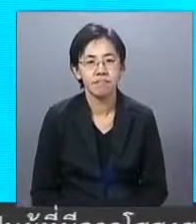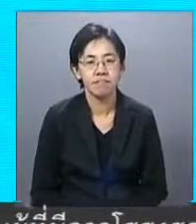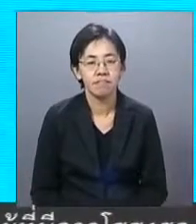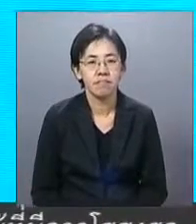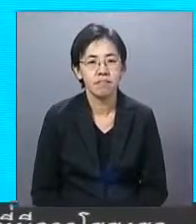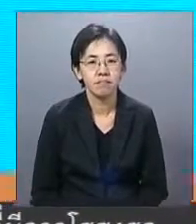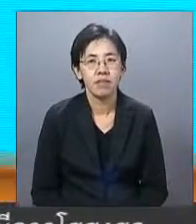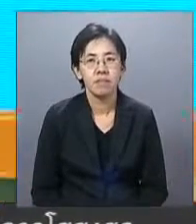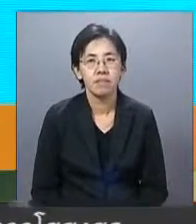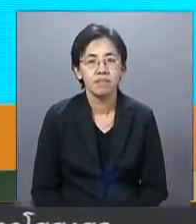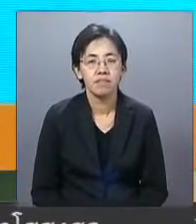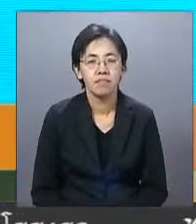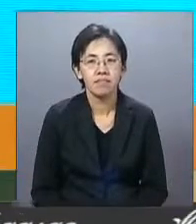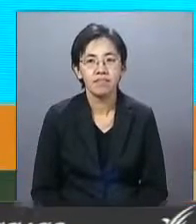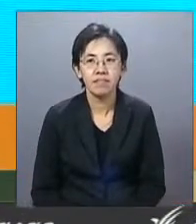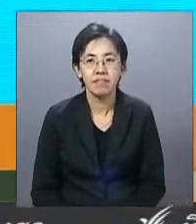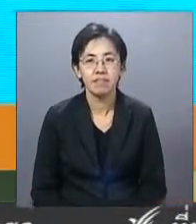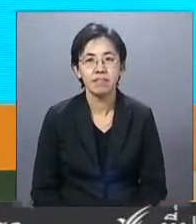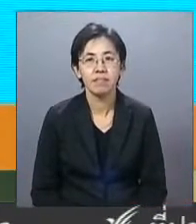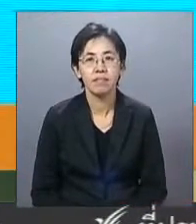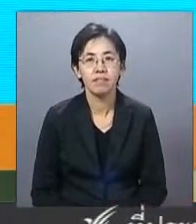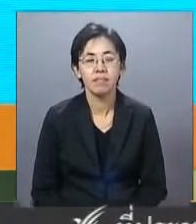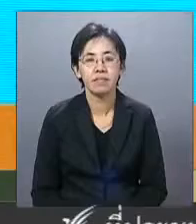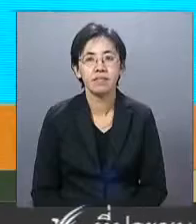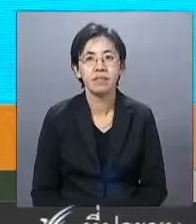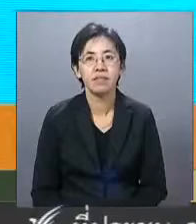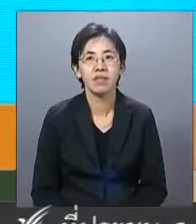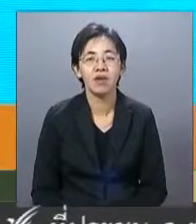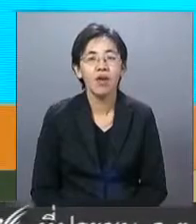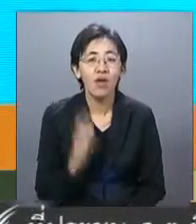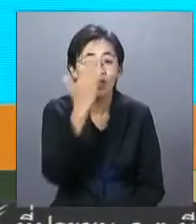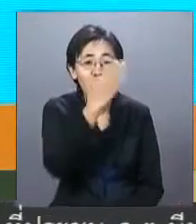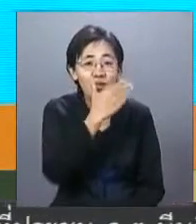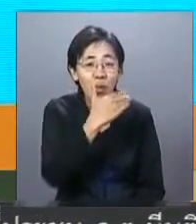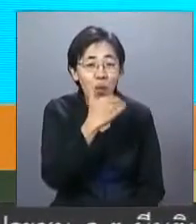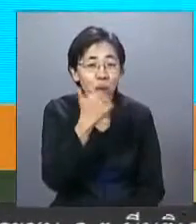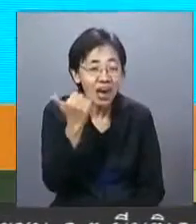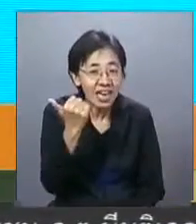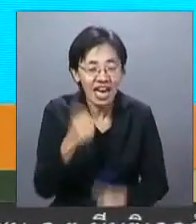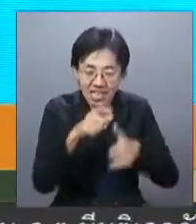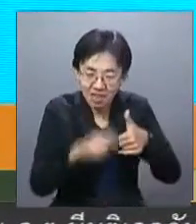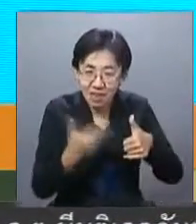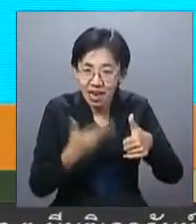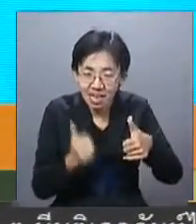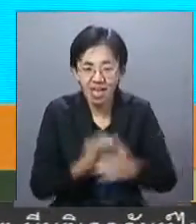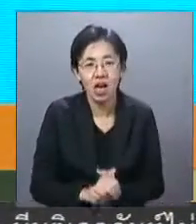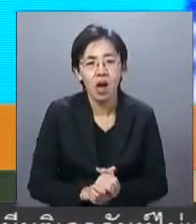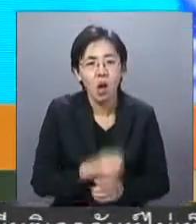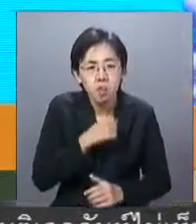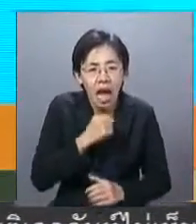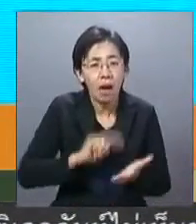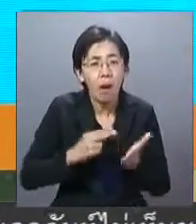คนจะสวยอะไรนะสวยตัดยาใช้ตาหวานใช่ไหมคนจะแก่แก่ความรู้ใช่อยู่น